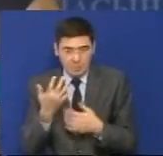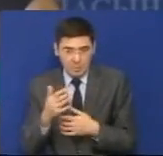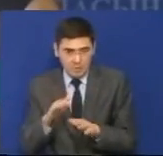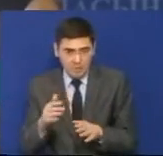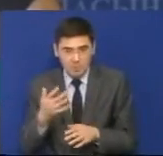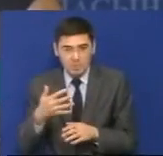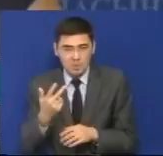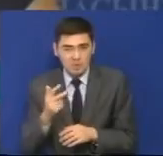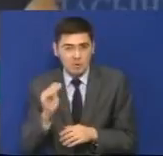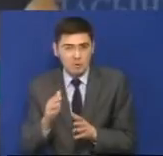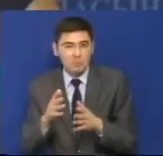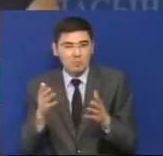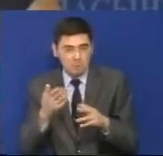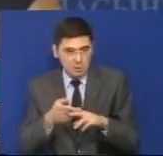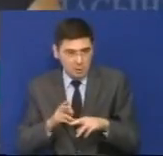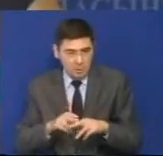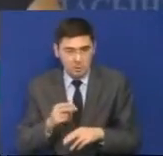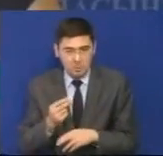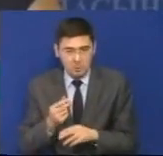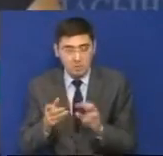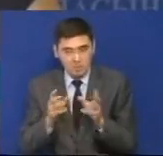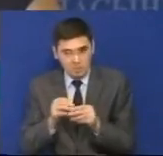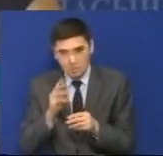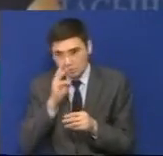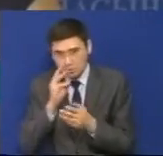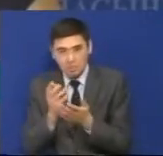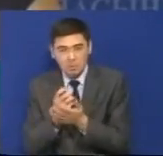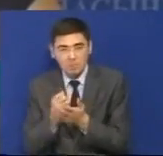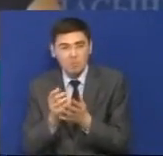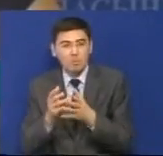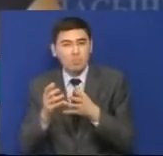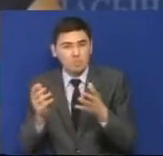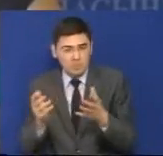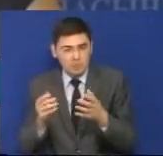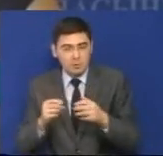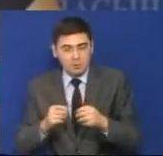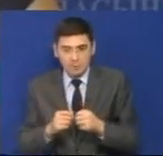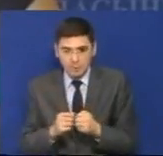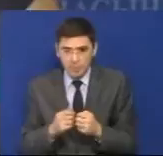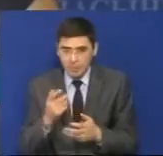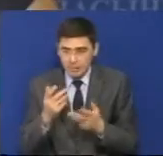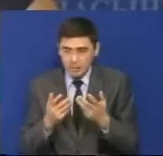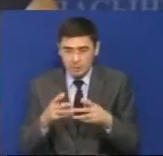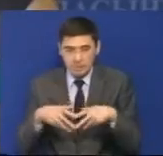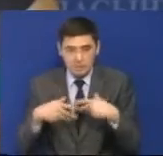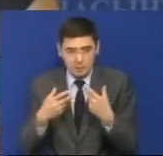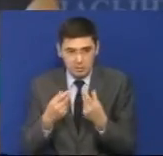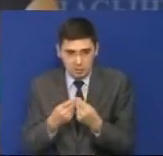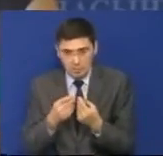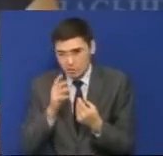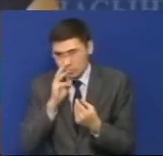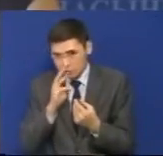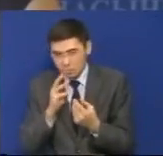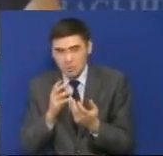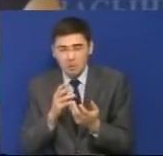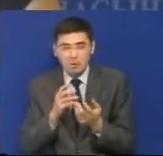онда 53 мыңнан астам болады. Осылайша табыс көбейтіледі. Бұл табысқа тәуелді болмайды. Егер отбасы жәрдем мақал алса және кедейшілік